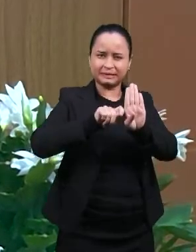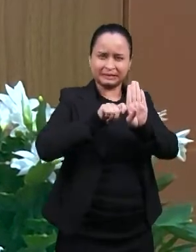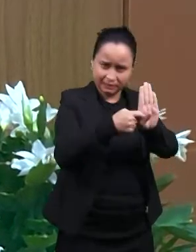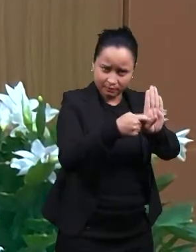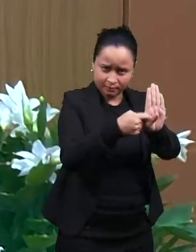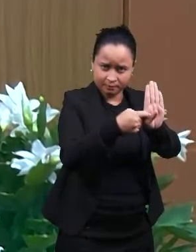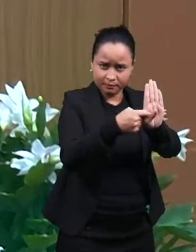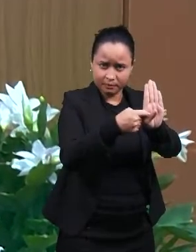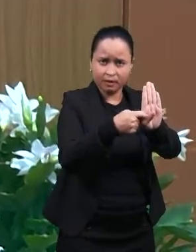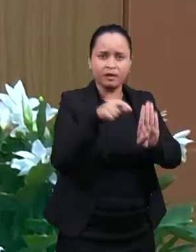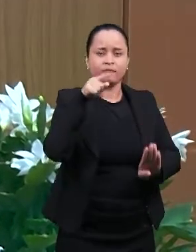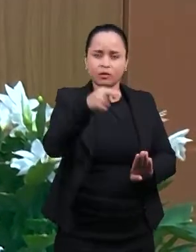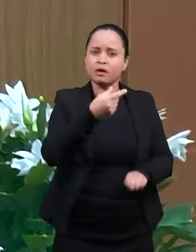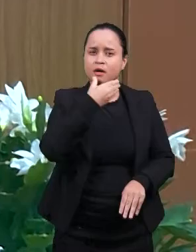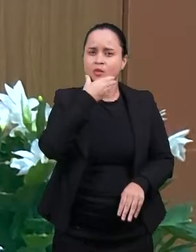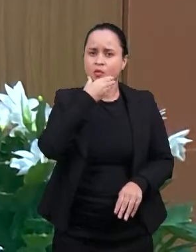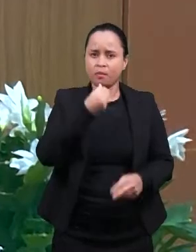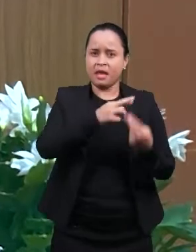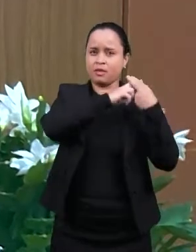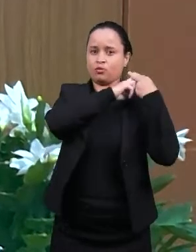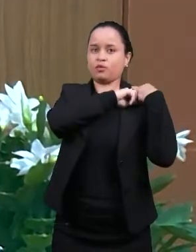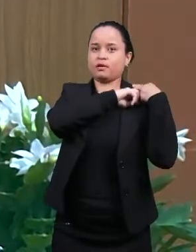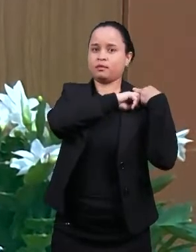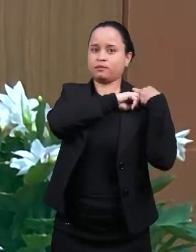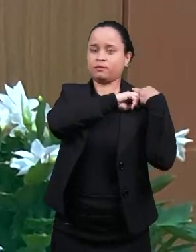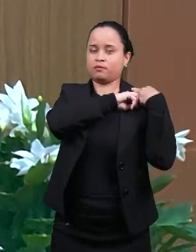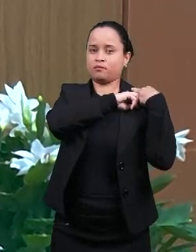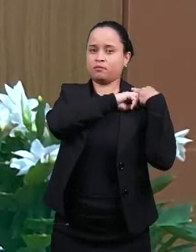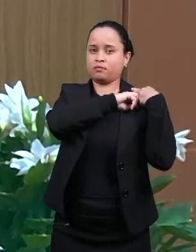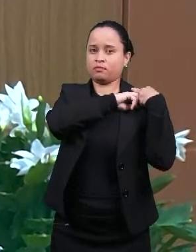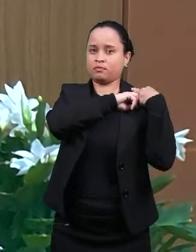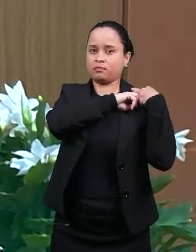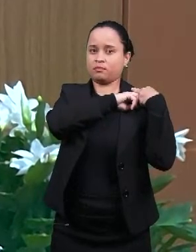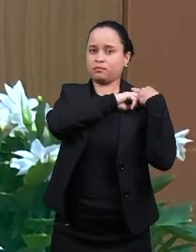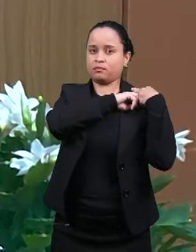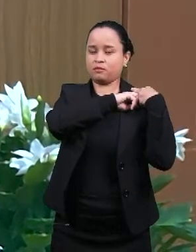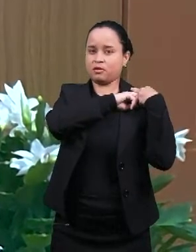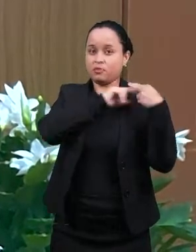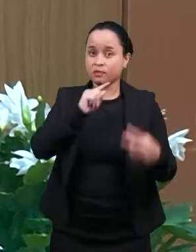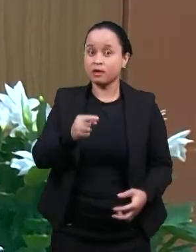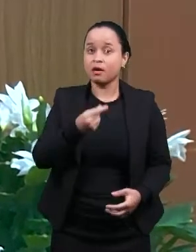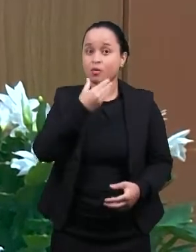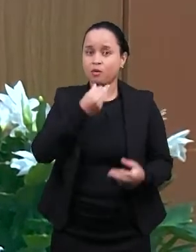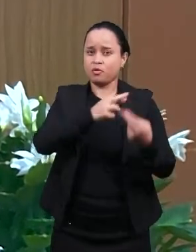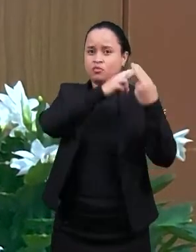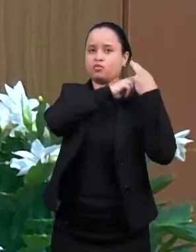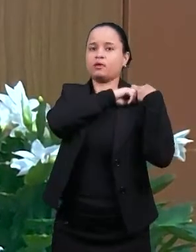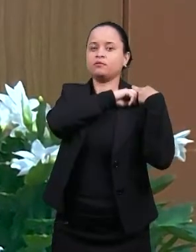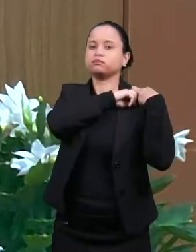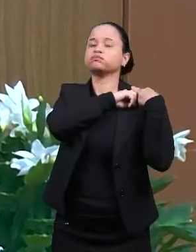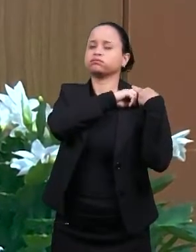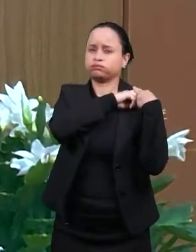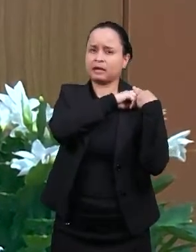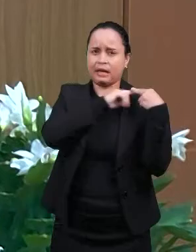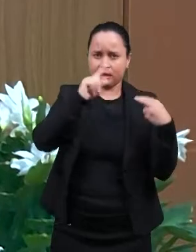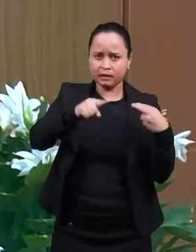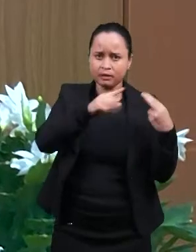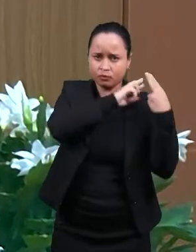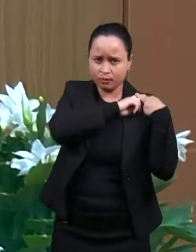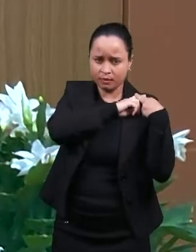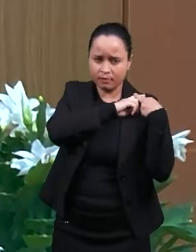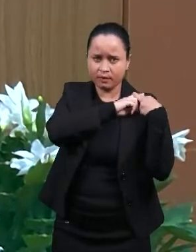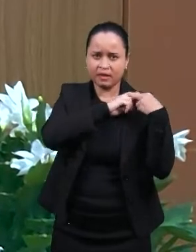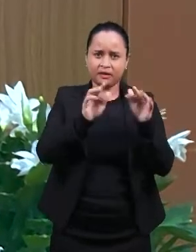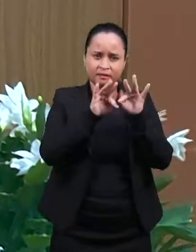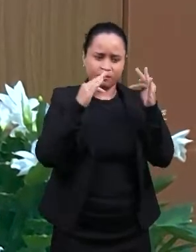двери, замкните на замок. Вы отвечаете за дом свой. Если ты брат,